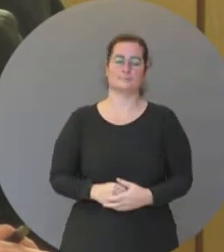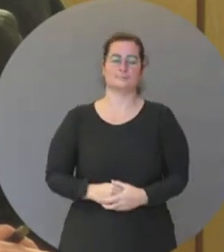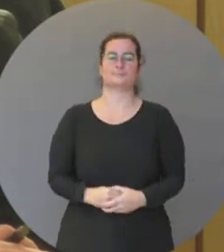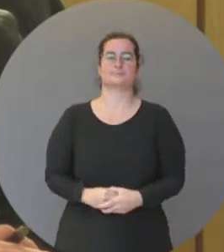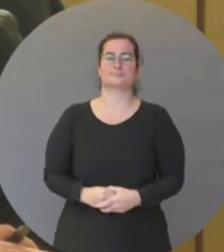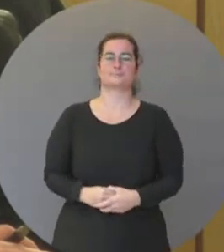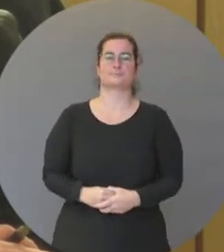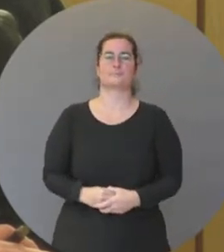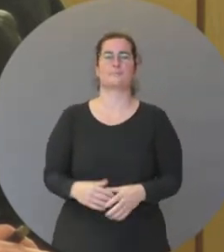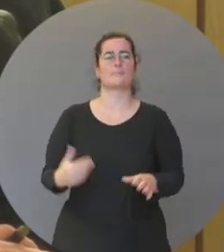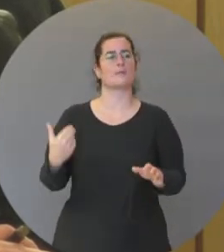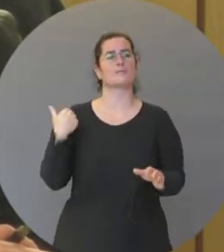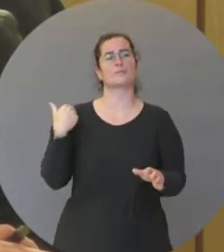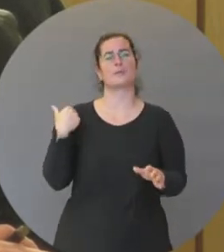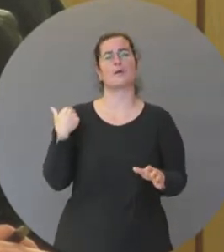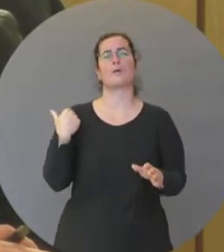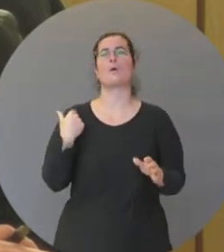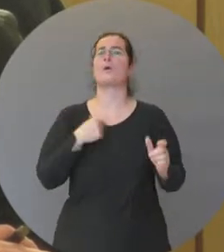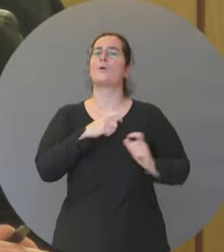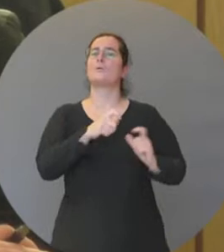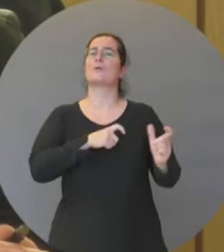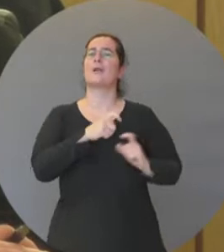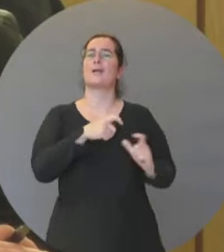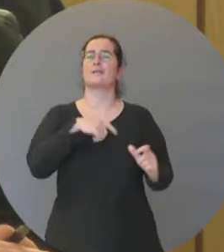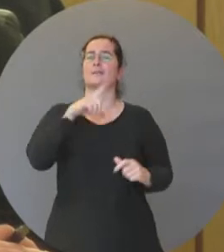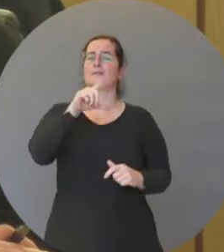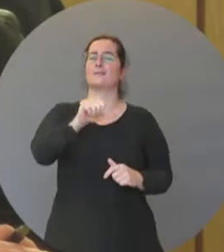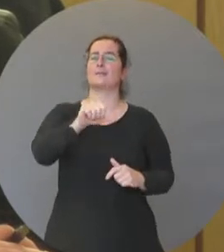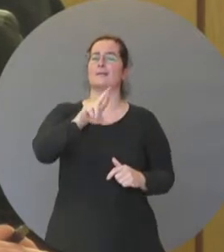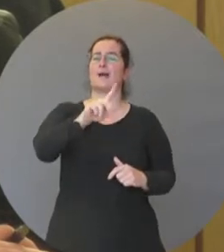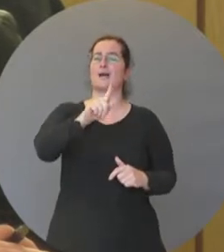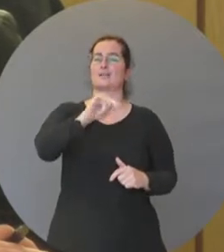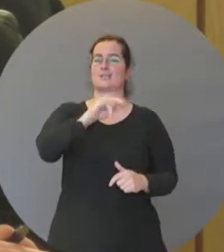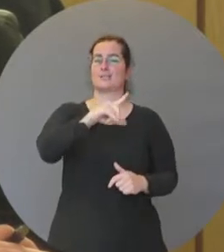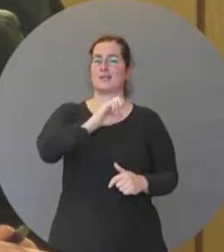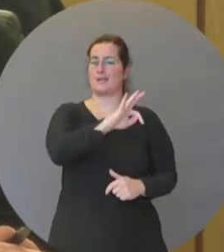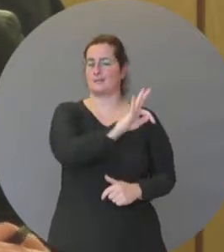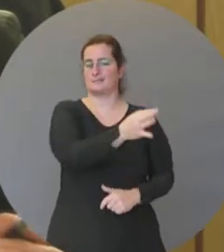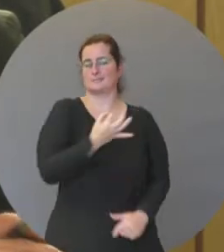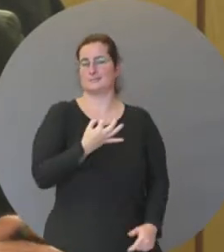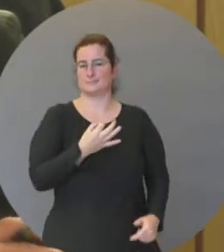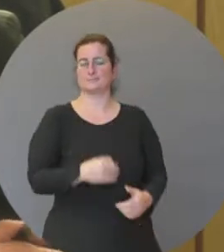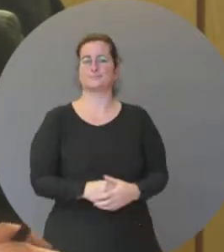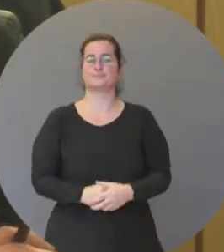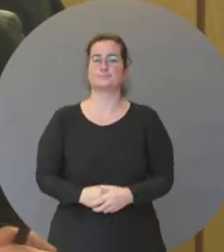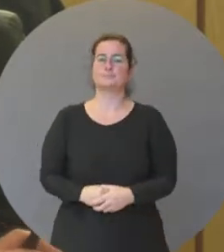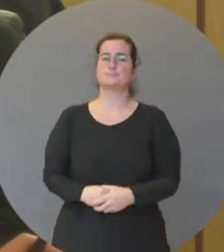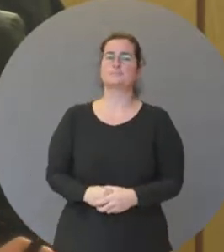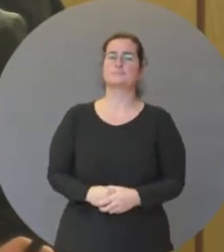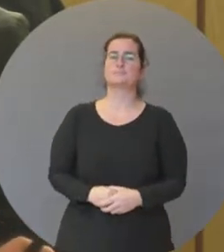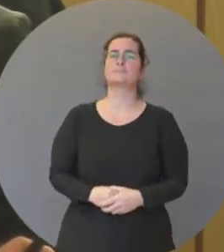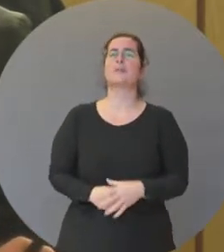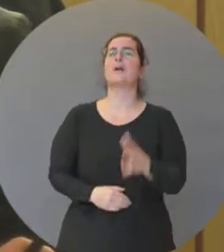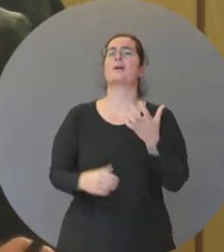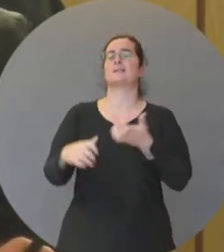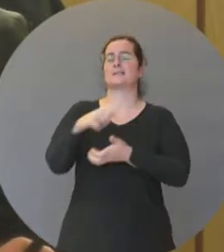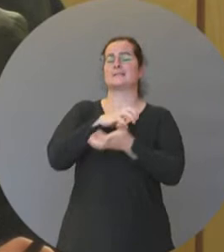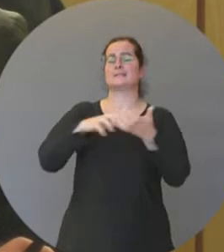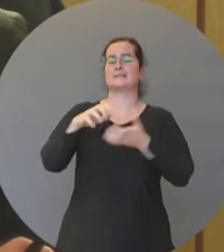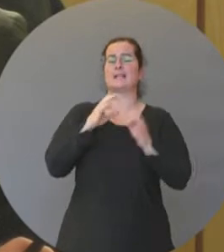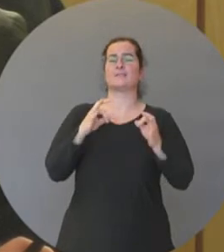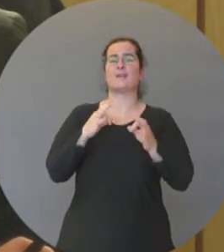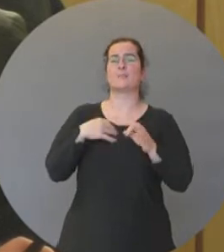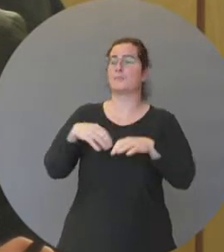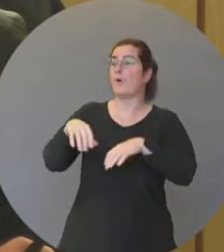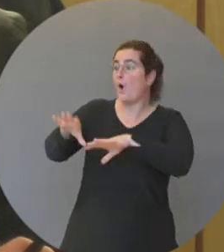ma collègue larguilée à nouveau en soulignant que la crise de vocation qu'elle pointe pourrait